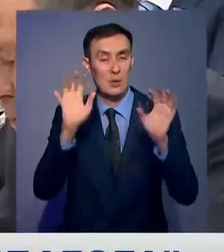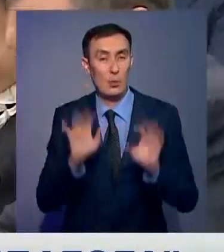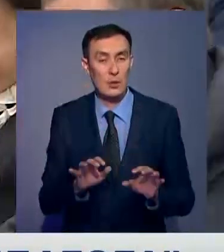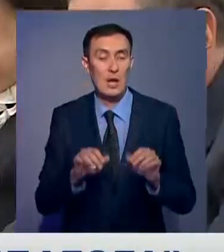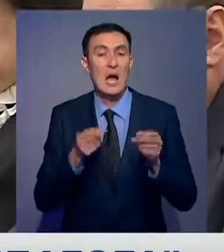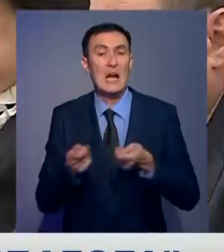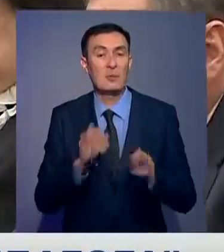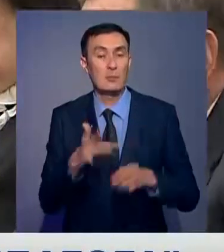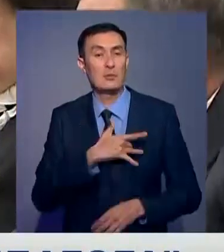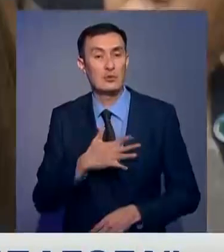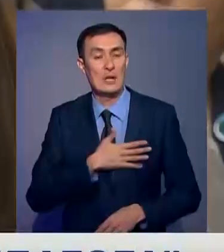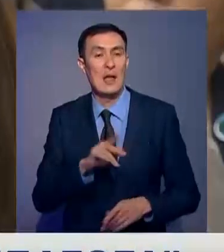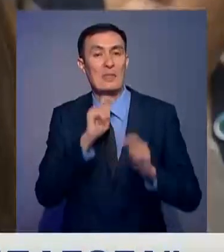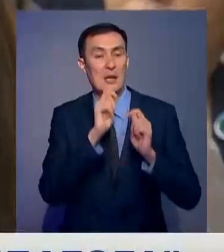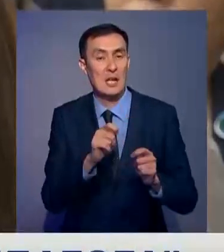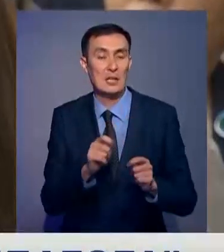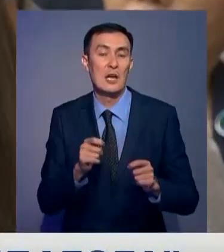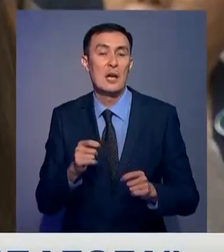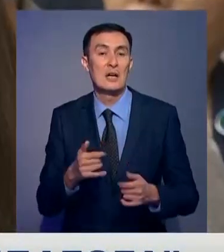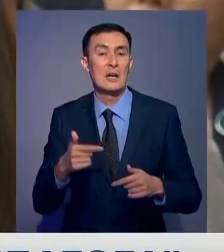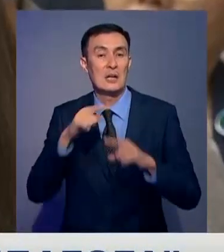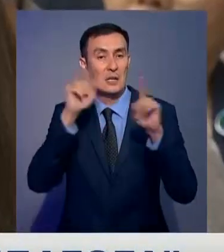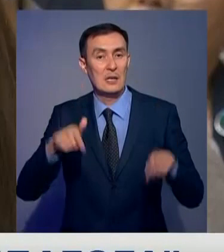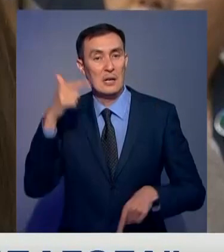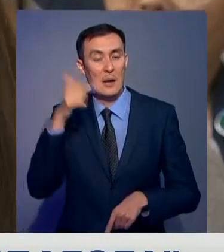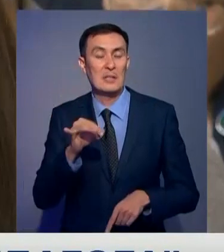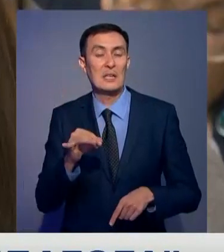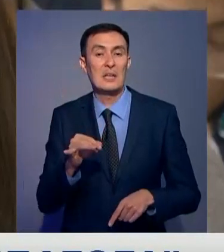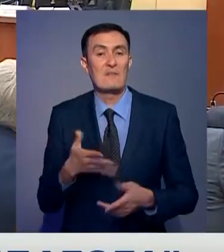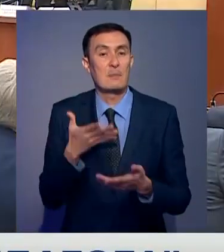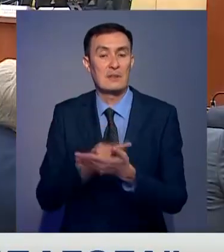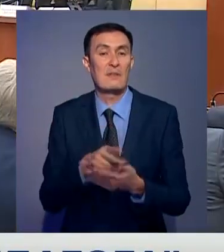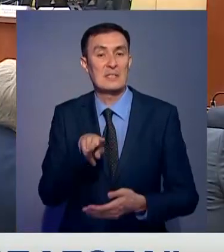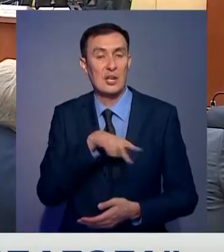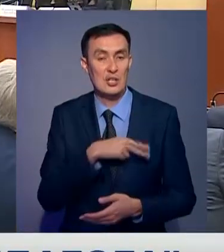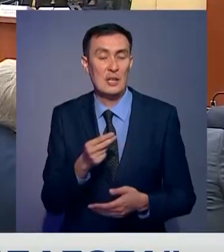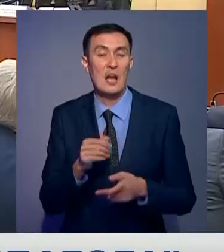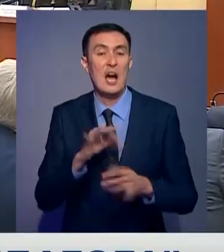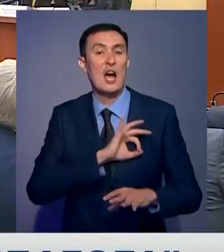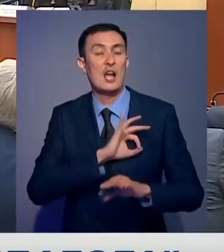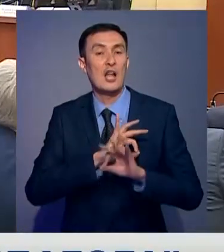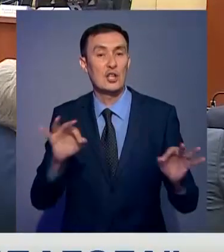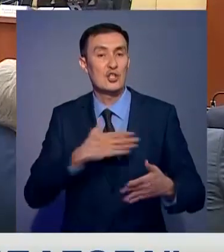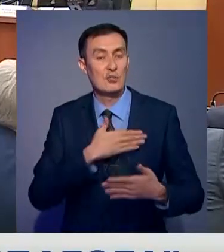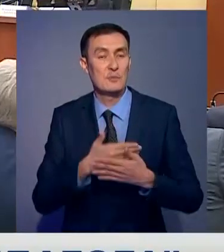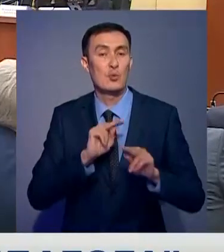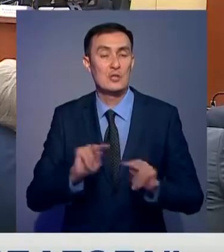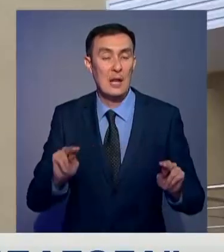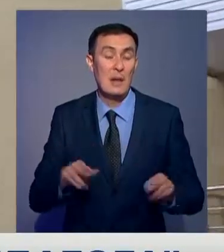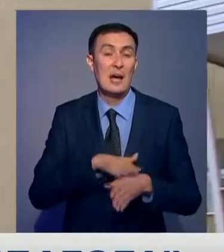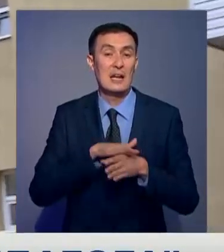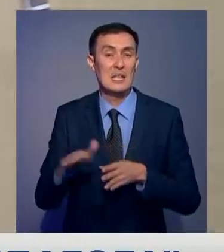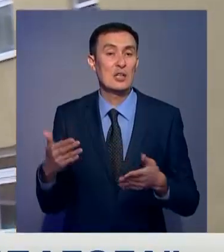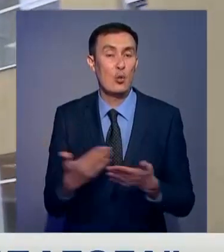акиматы смогут присуждать награды, вручать почетные звания и выплачивать единовременное вознаграждение отличившимся учителям. В целом